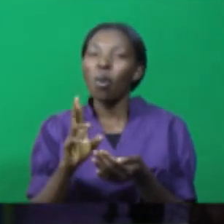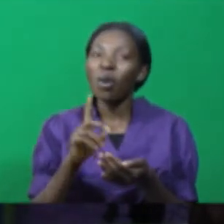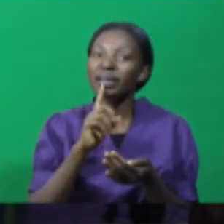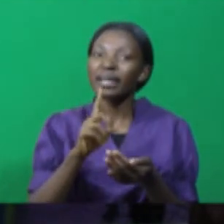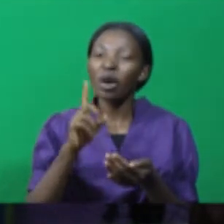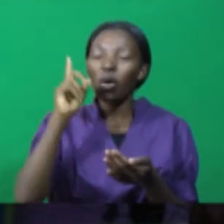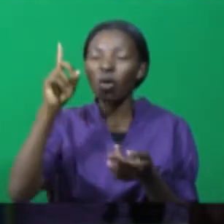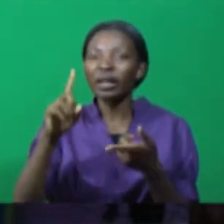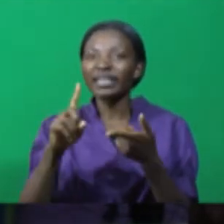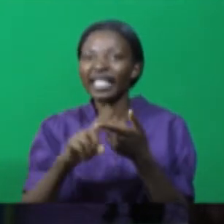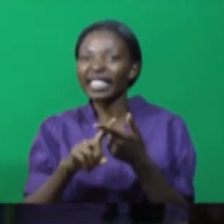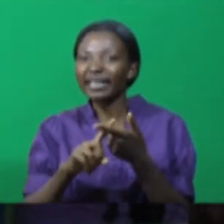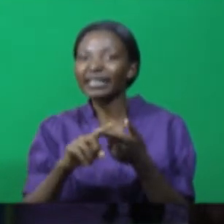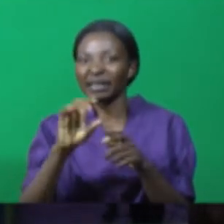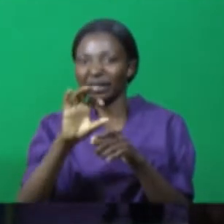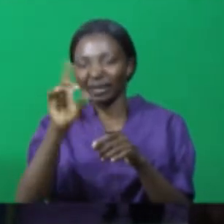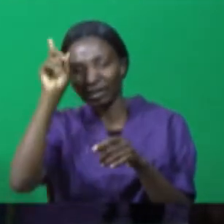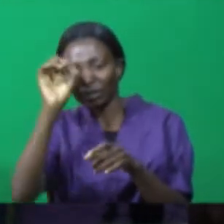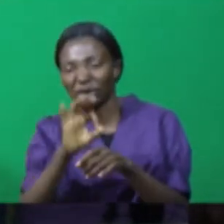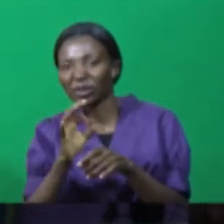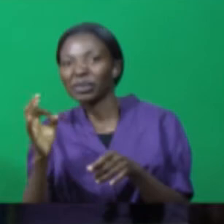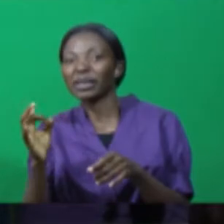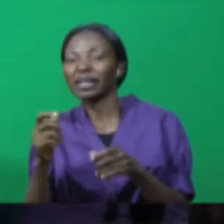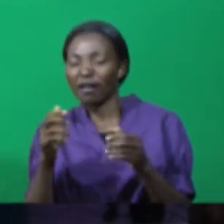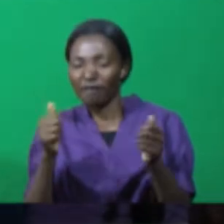Kala uti mwarino wadzimu haru wapa.